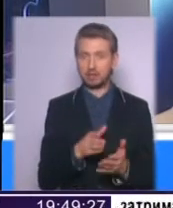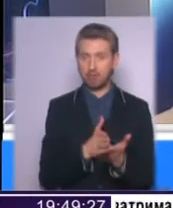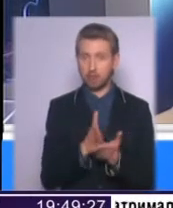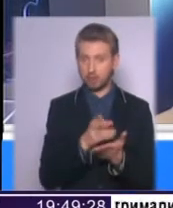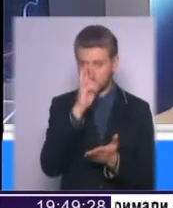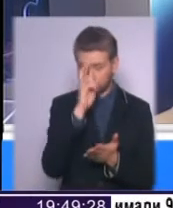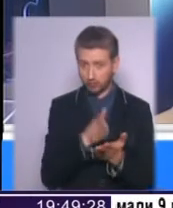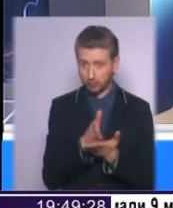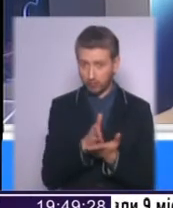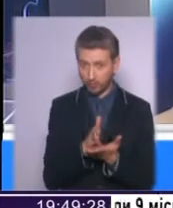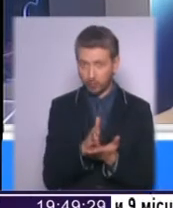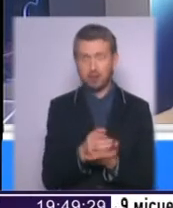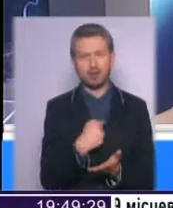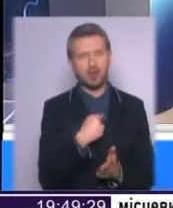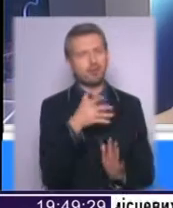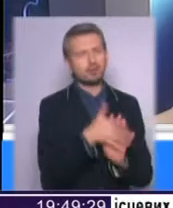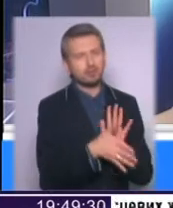державного службу? Дякую, я вас зрозумів.